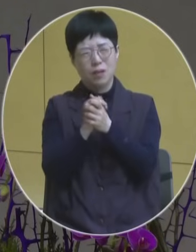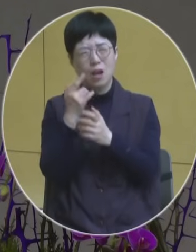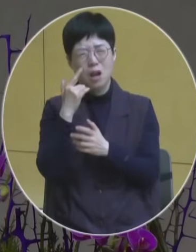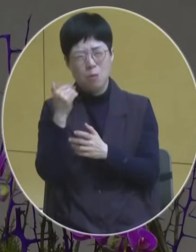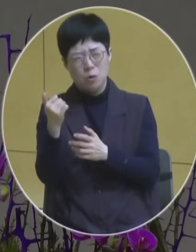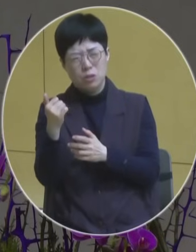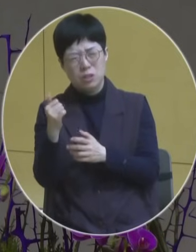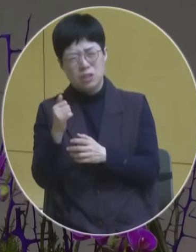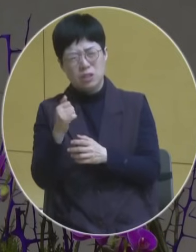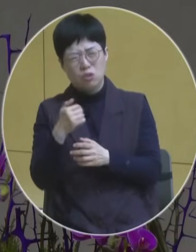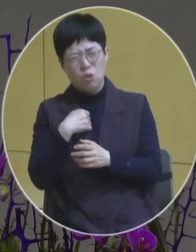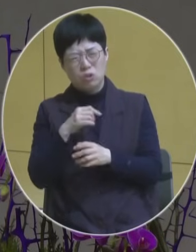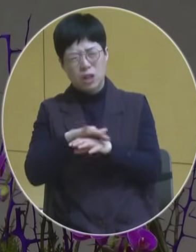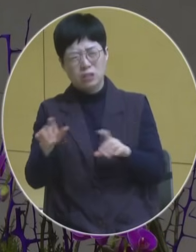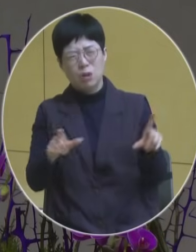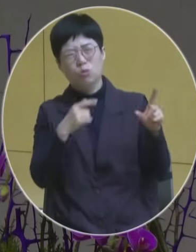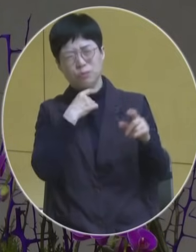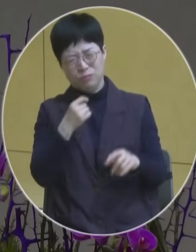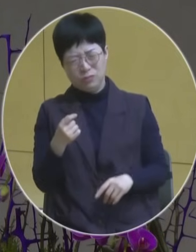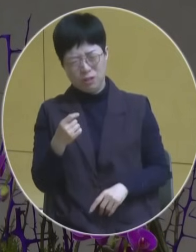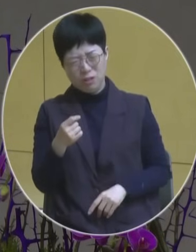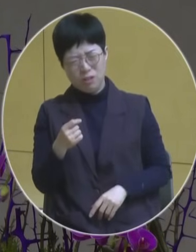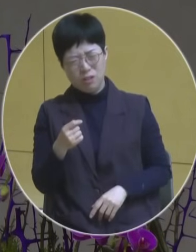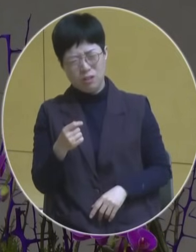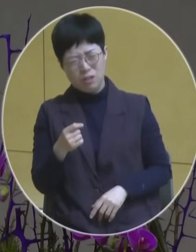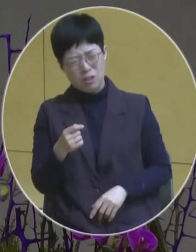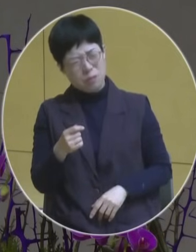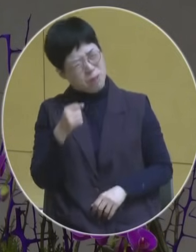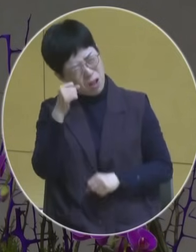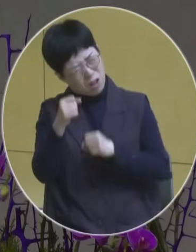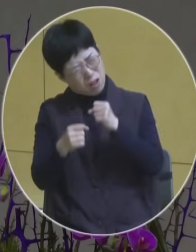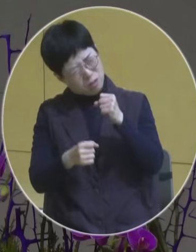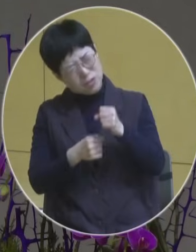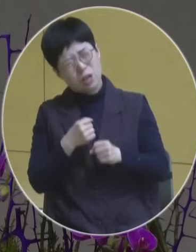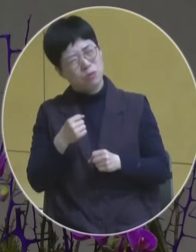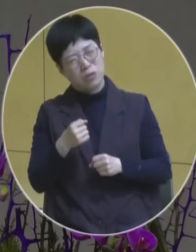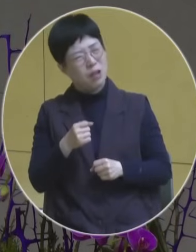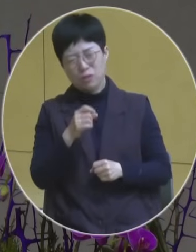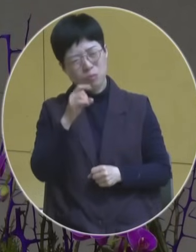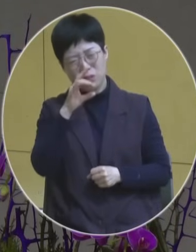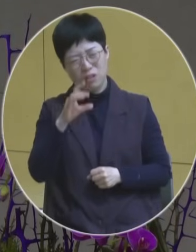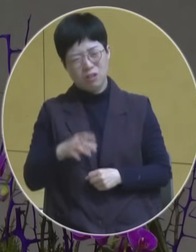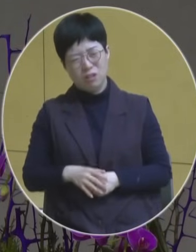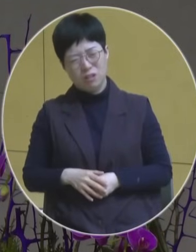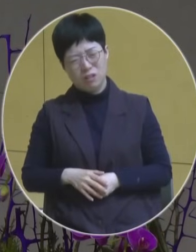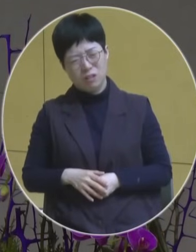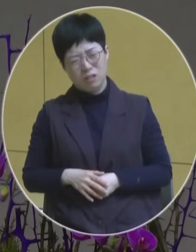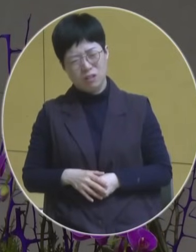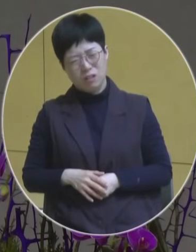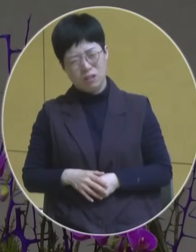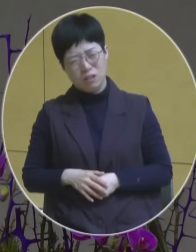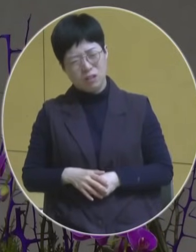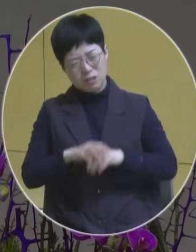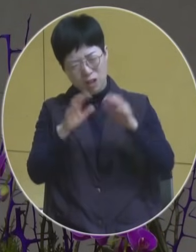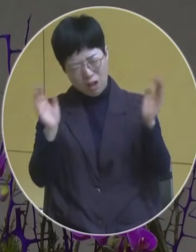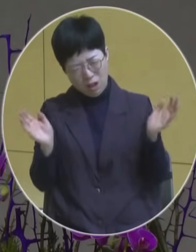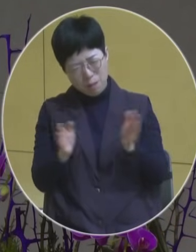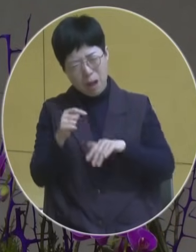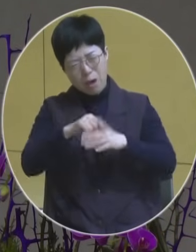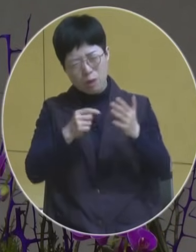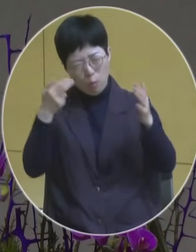아버지, 잘 살고 싶은데 참 그거 마음대로 안 됩니다. 다 되었다고